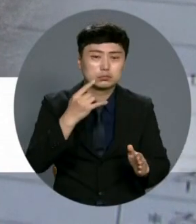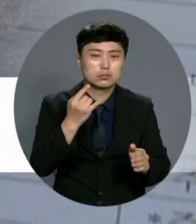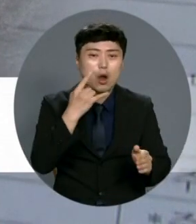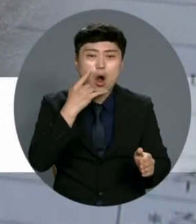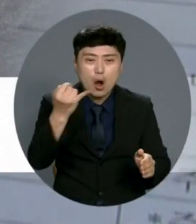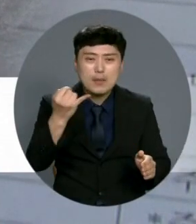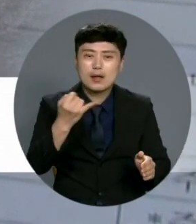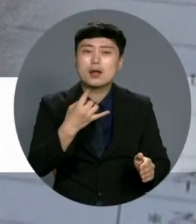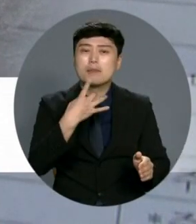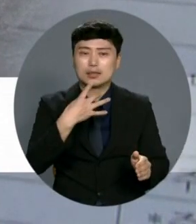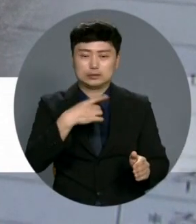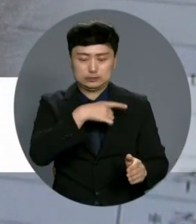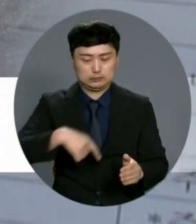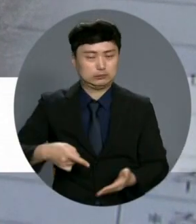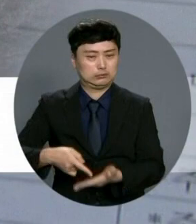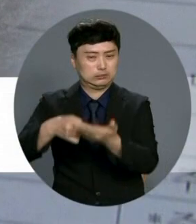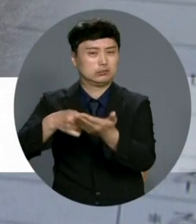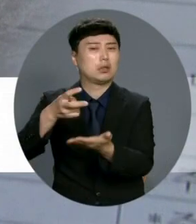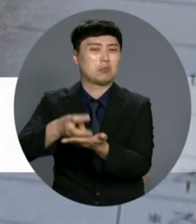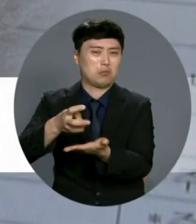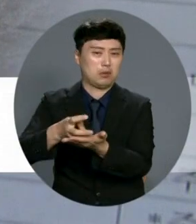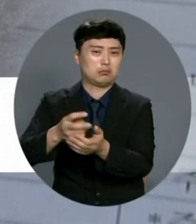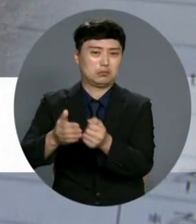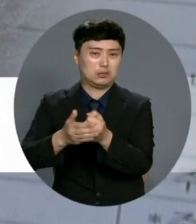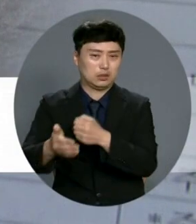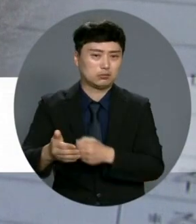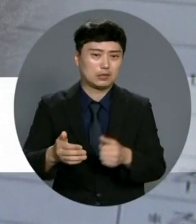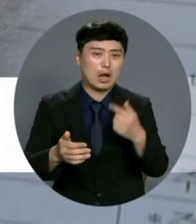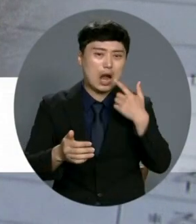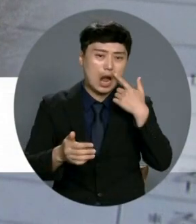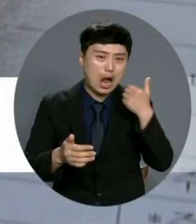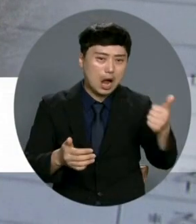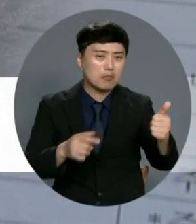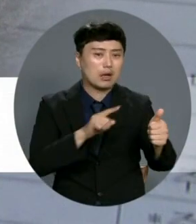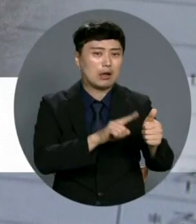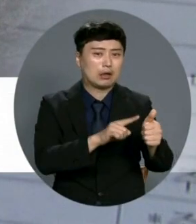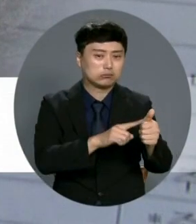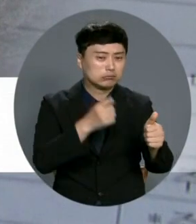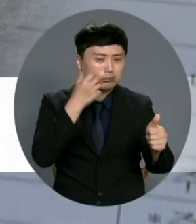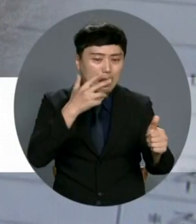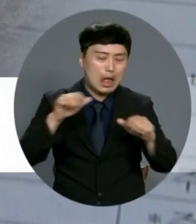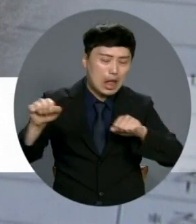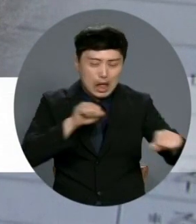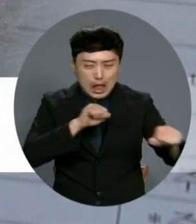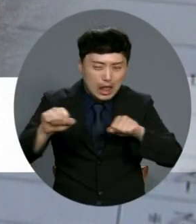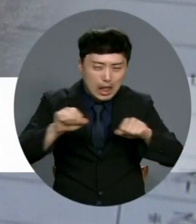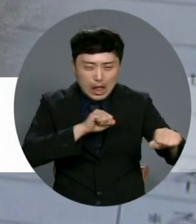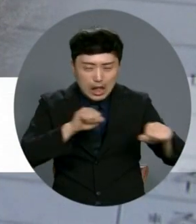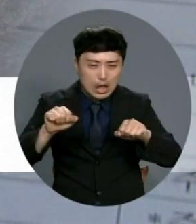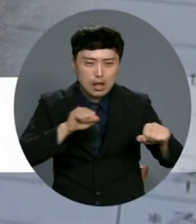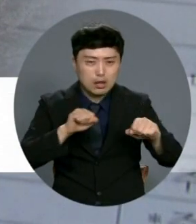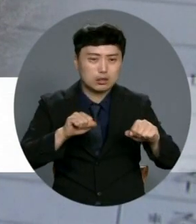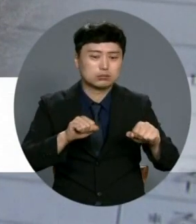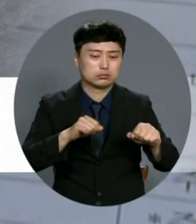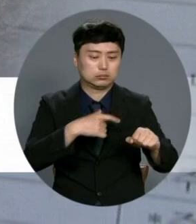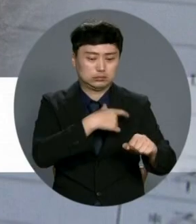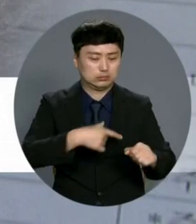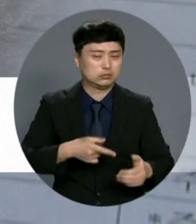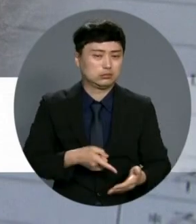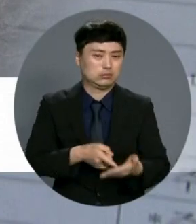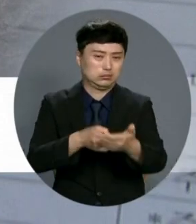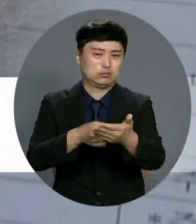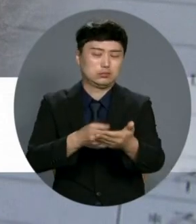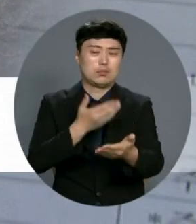돼 있는 가족관계 등록법 때문에 아버지는 8살이나 뛰어다닌 뒤에야 출생신고를 할 수 있었습니다